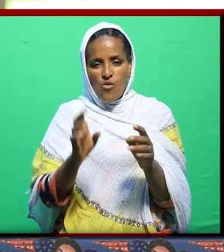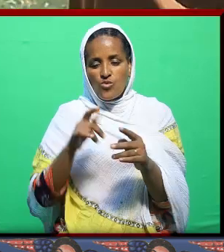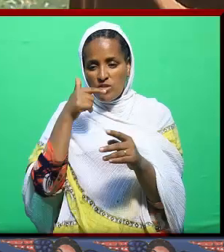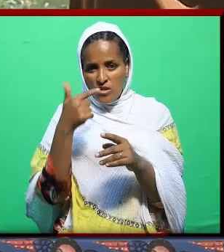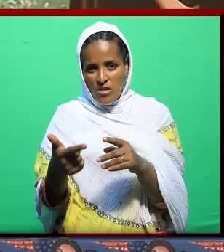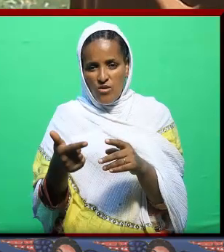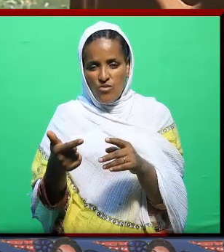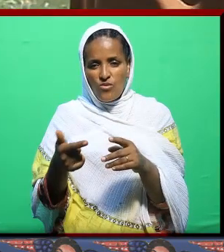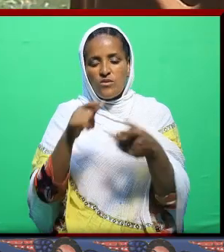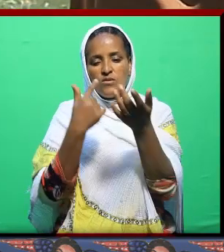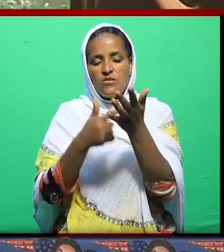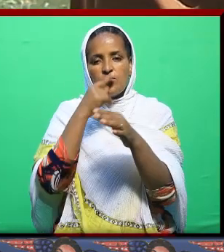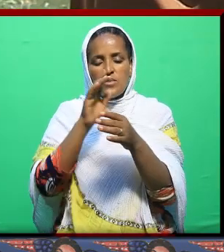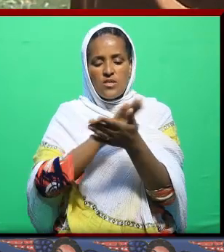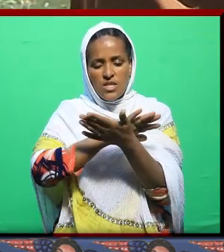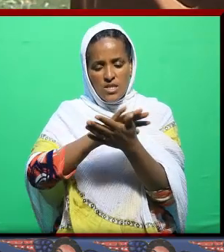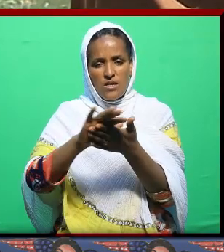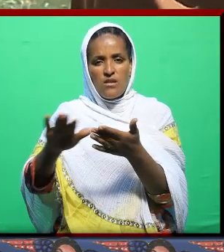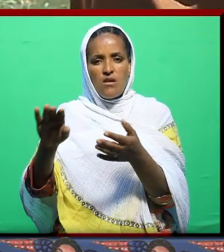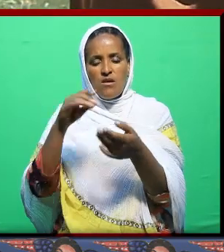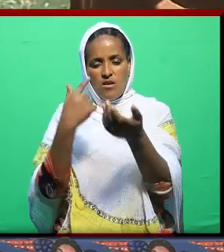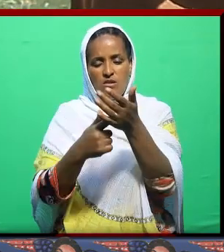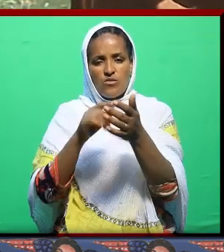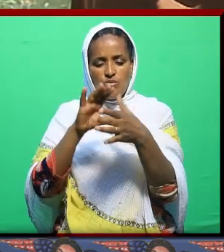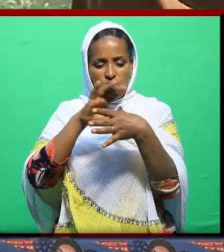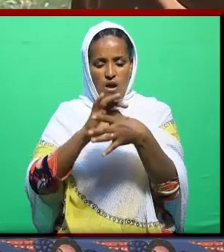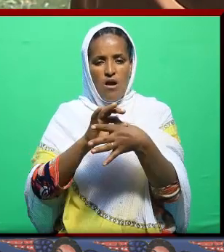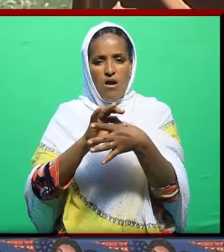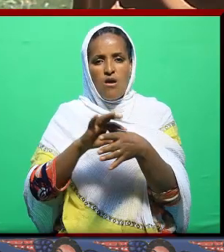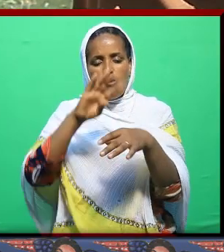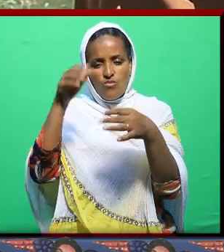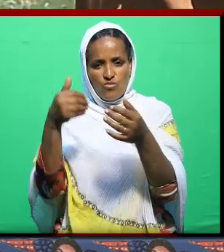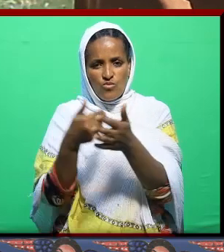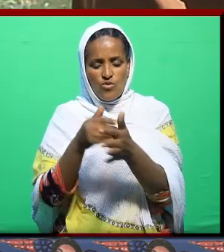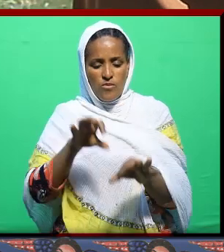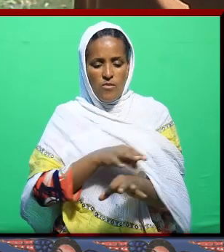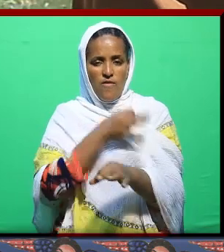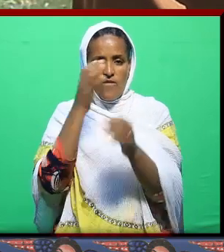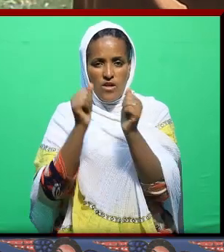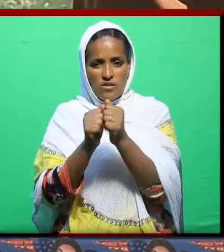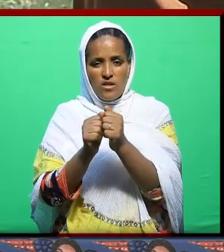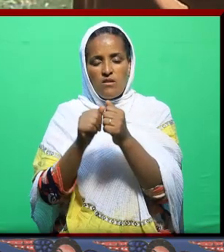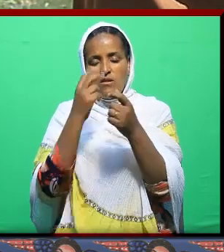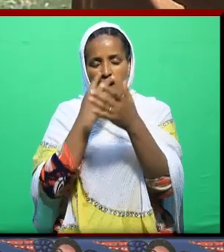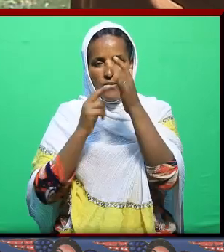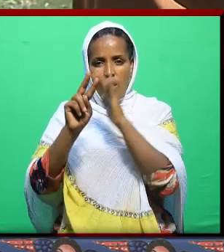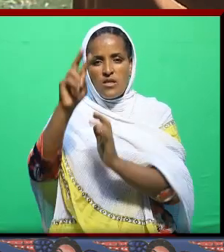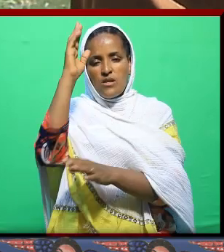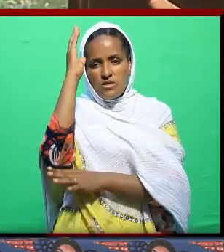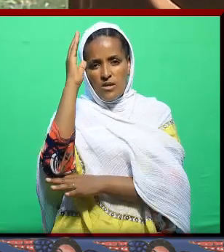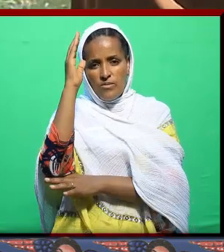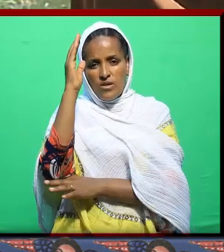ያቆስ እንደተናገረው ናጥሪን ከትትና ዘምስለ ንጽህና ዋኮ ንጻ ስጋ ባይቲቱ እስመ በአንጽሖ መንፈስ